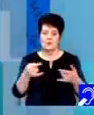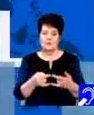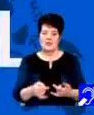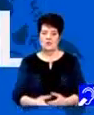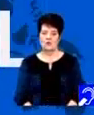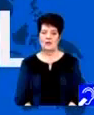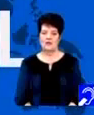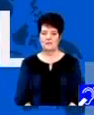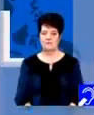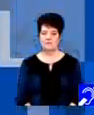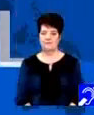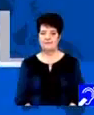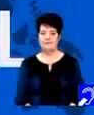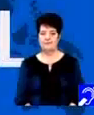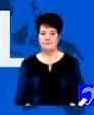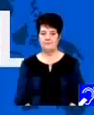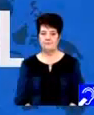telejurnal.